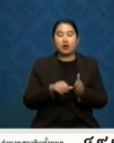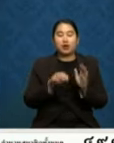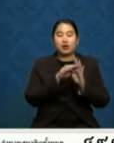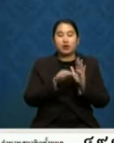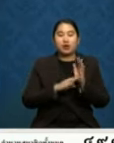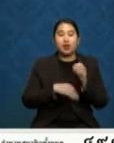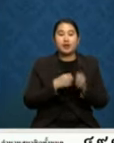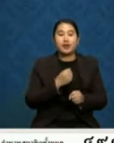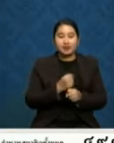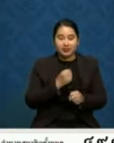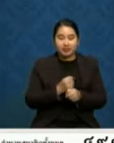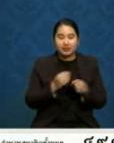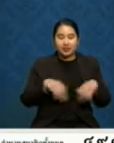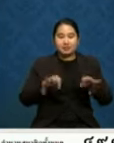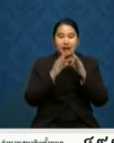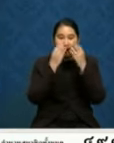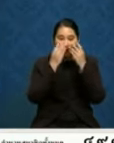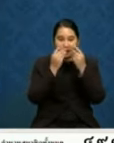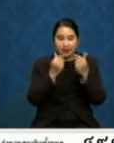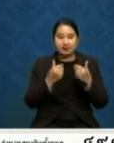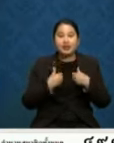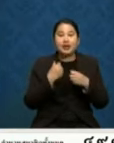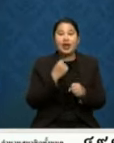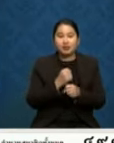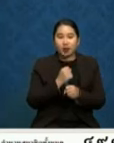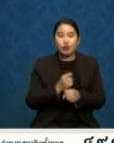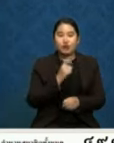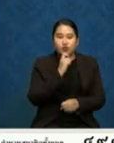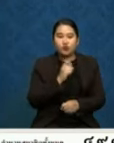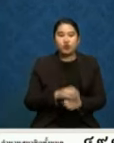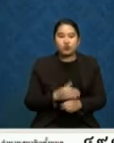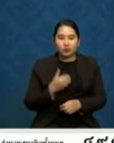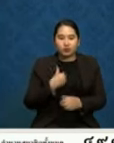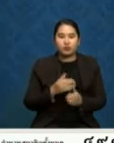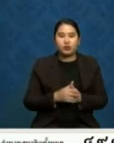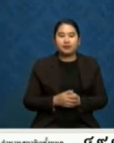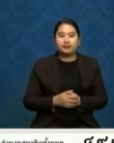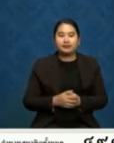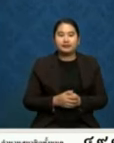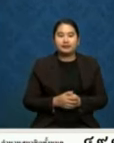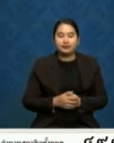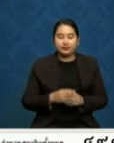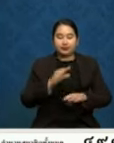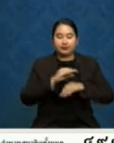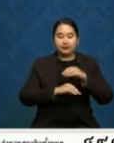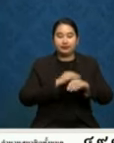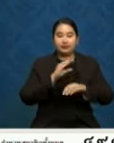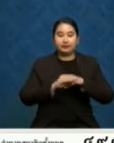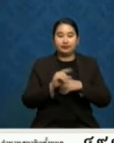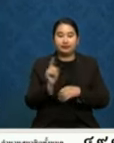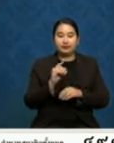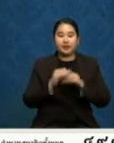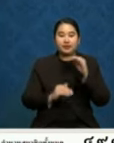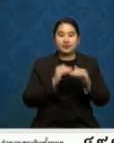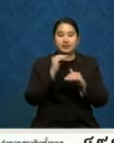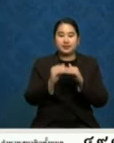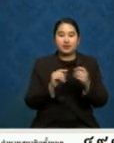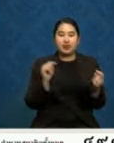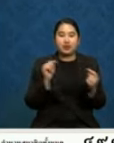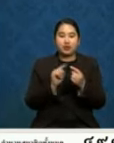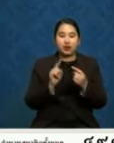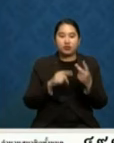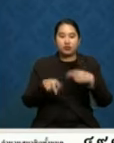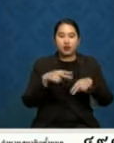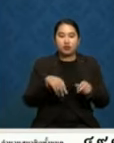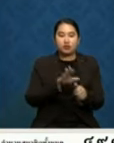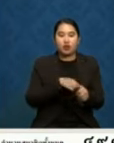งมีความละเอียดอ่อนแล้วก็ได้ดำเนินการอยู่เป็นปกติในเรื่องของโครงการพัฒนาเพิ่มประสิทธิภาพติดตาม